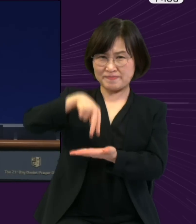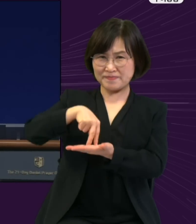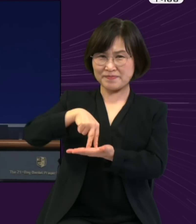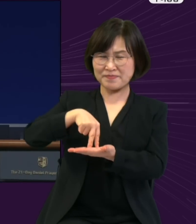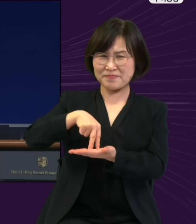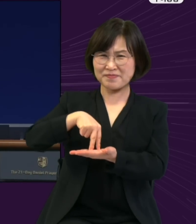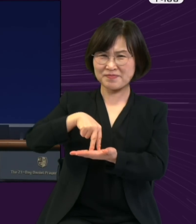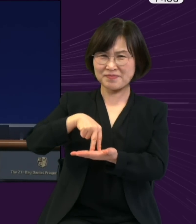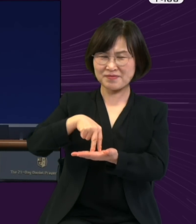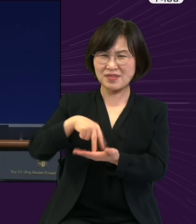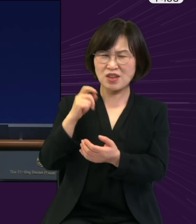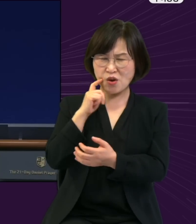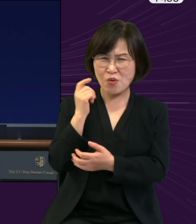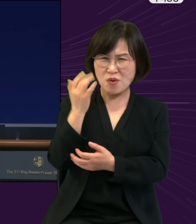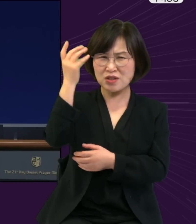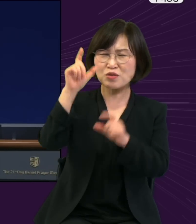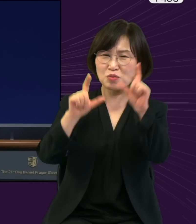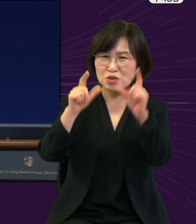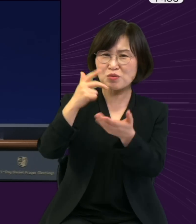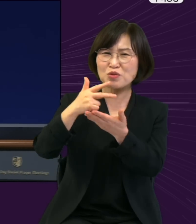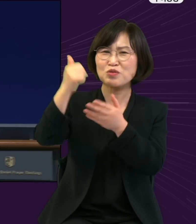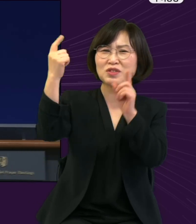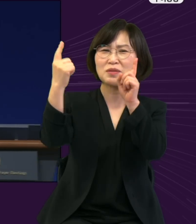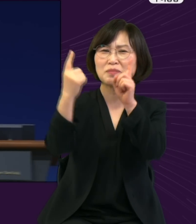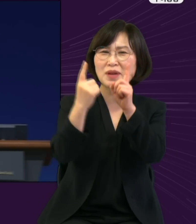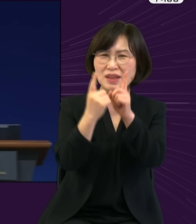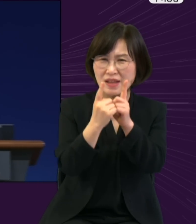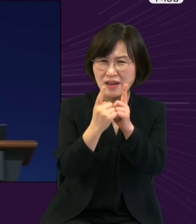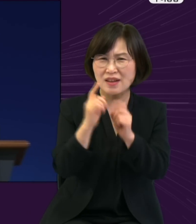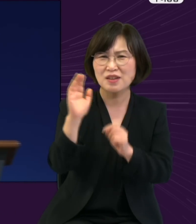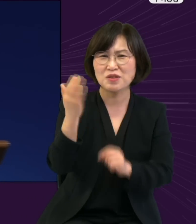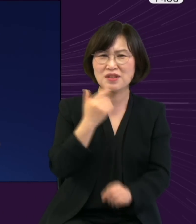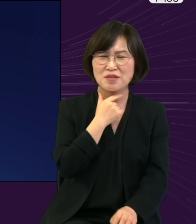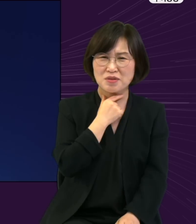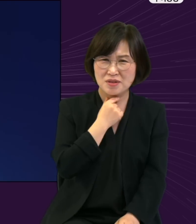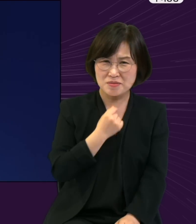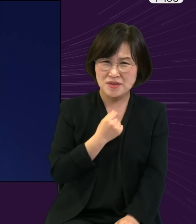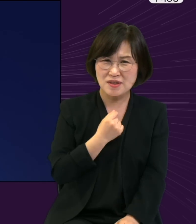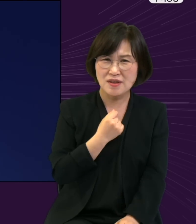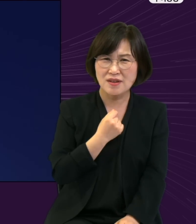가장 영광스러운 모습으로 주님을 만날 수 있기를 원합니다.